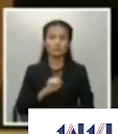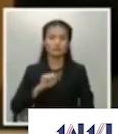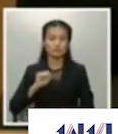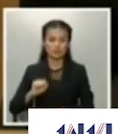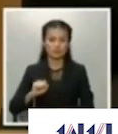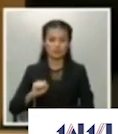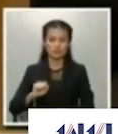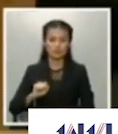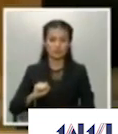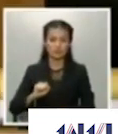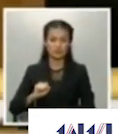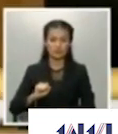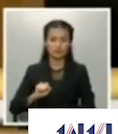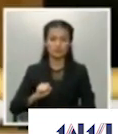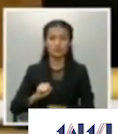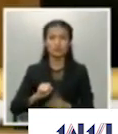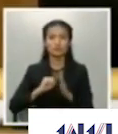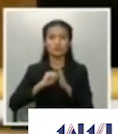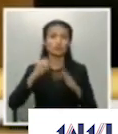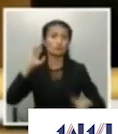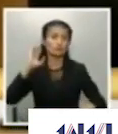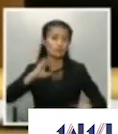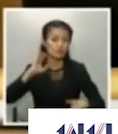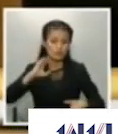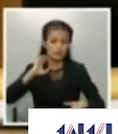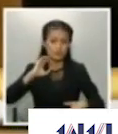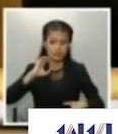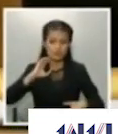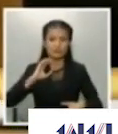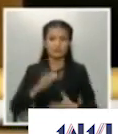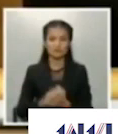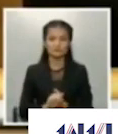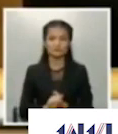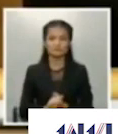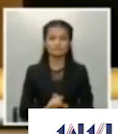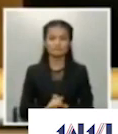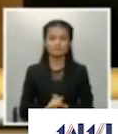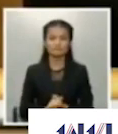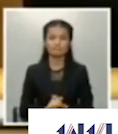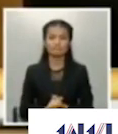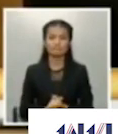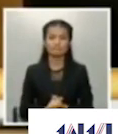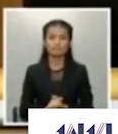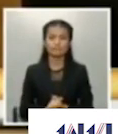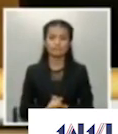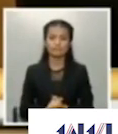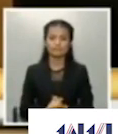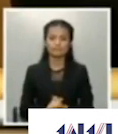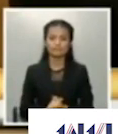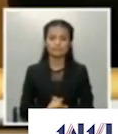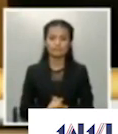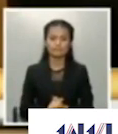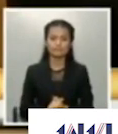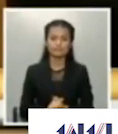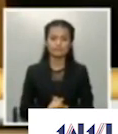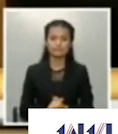รจังหวัดลพบุรีในฐานะกรรมธิการต้องกราบเรียนท่านประธานด้วยความ